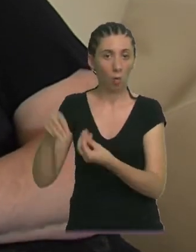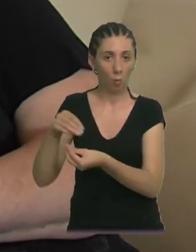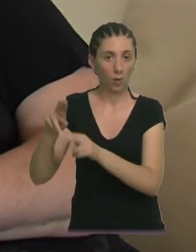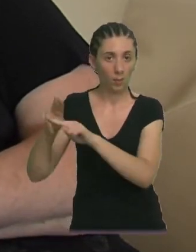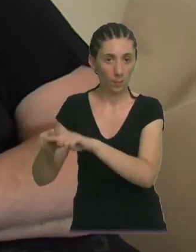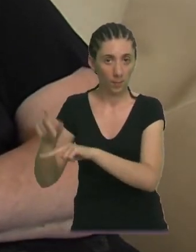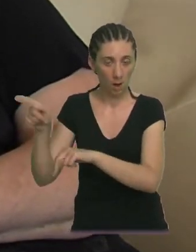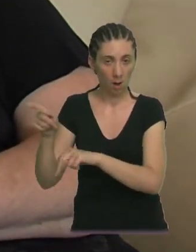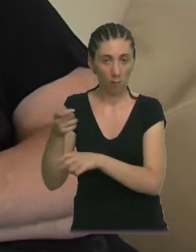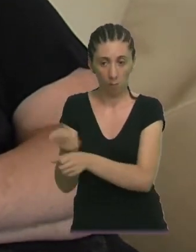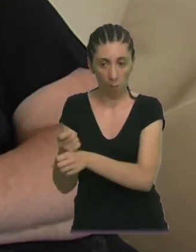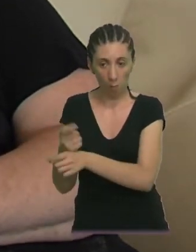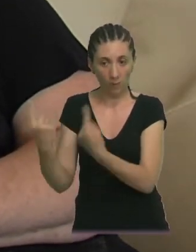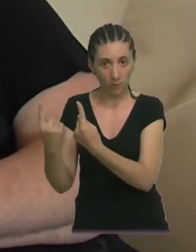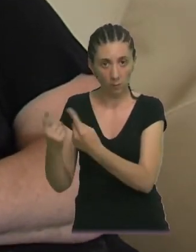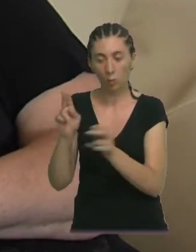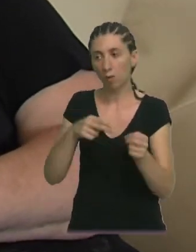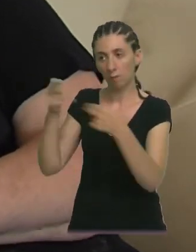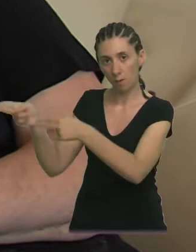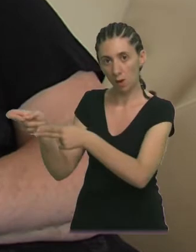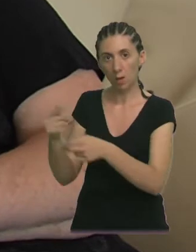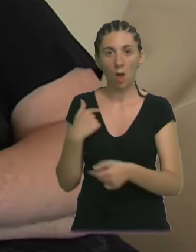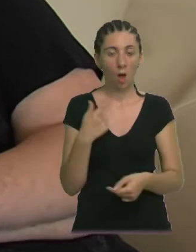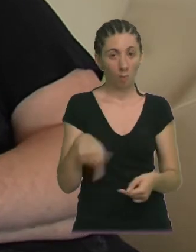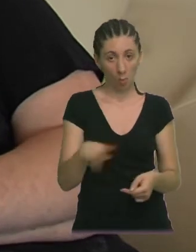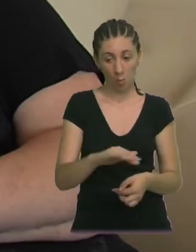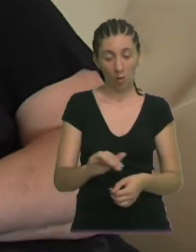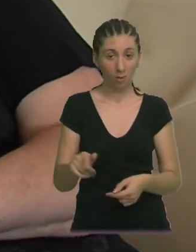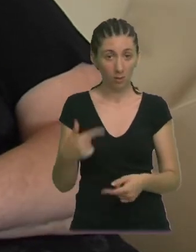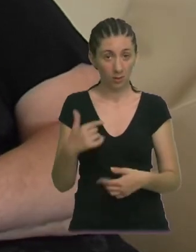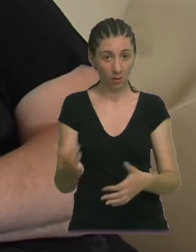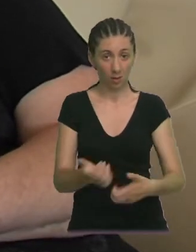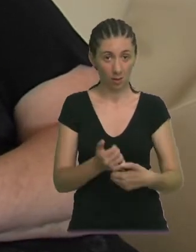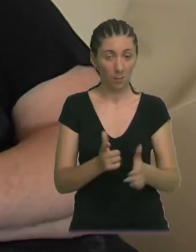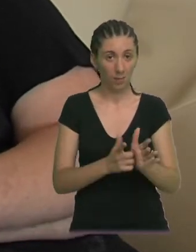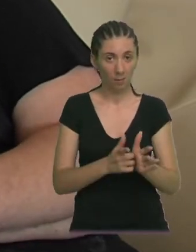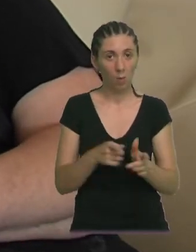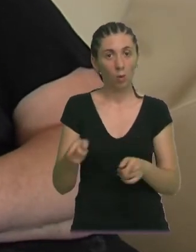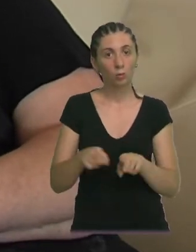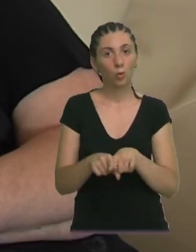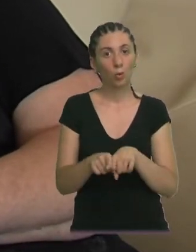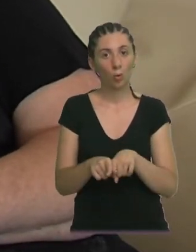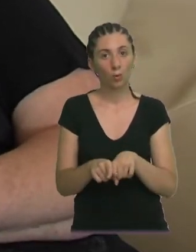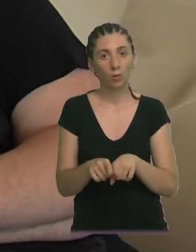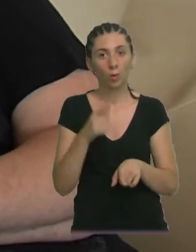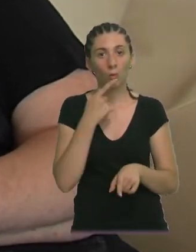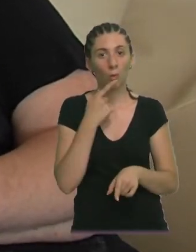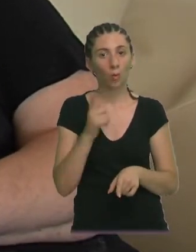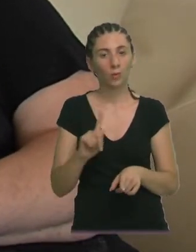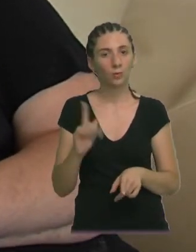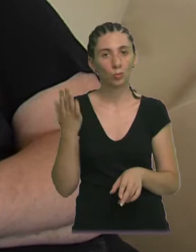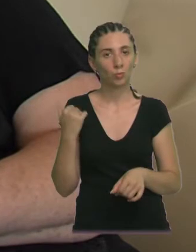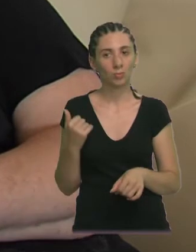u vlastitu obitelj, a eto moja djeca su djeca roditelja koji nisu bili